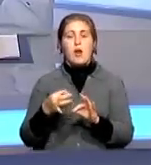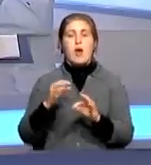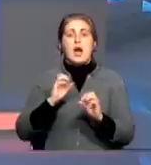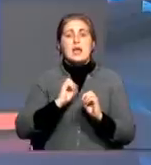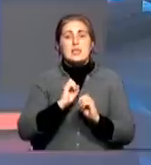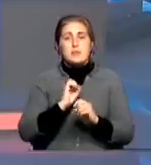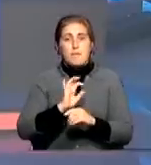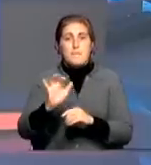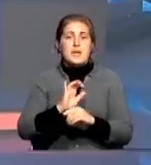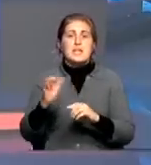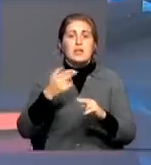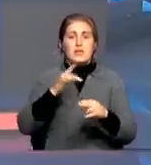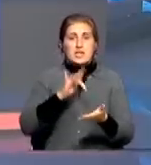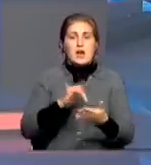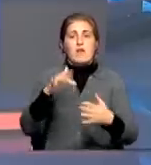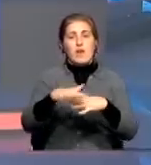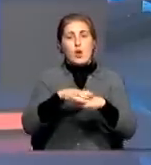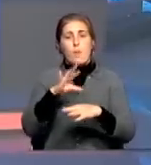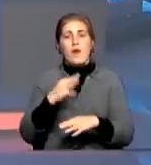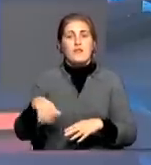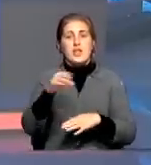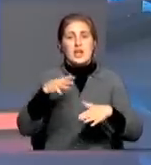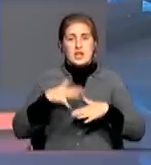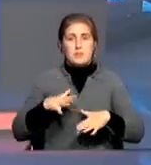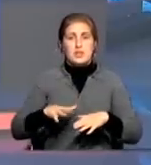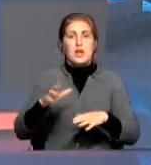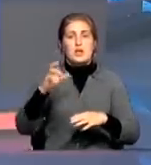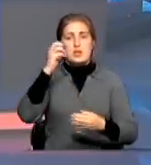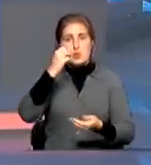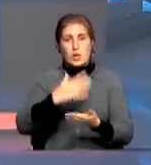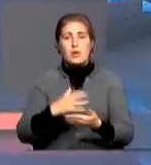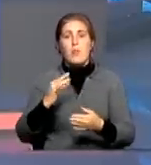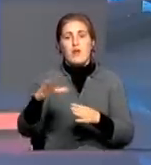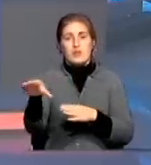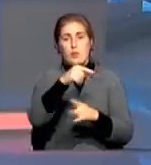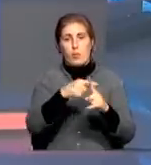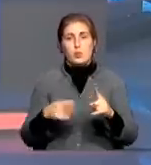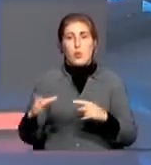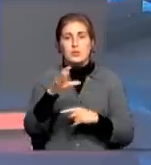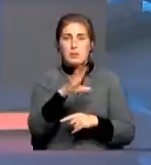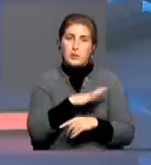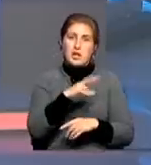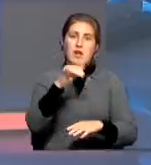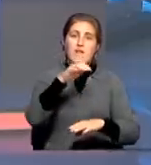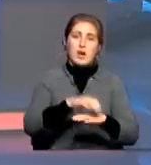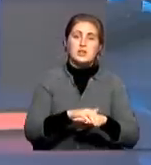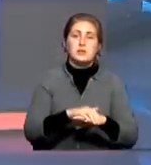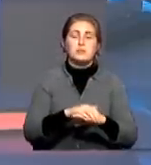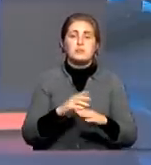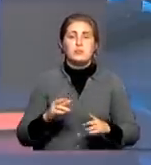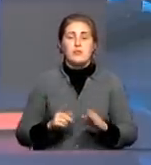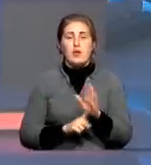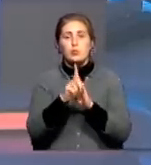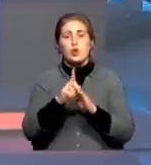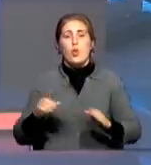Центральном районе, как, наверное, и по всей Крымской столице, и по всему полуострову, наверное, присутствует. Но вот были факты возбуждения непосредственно уголовных